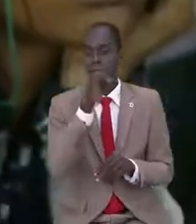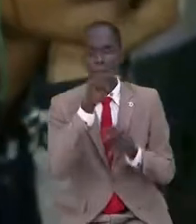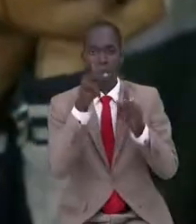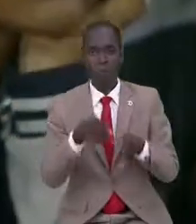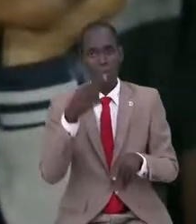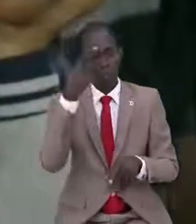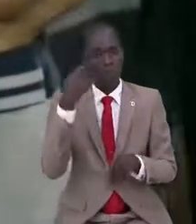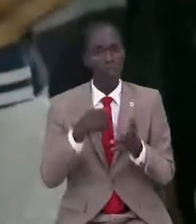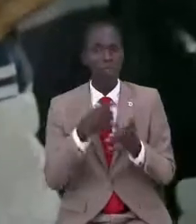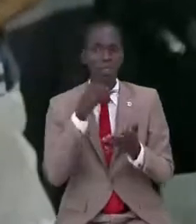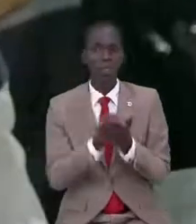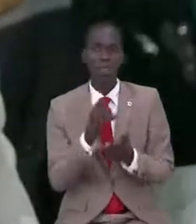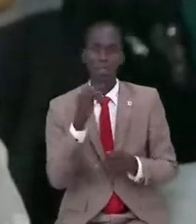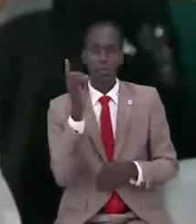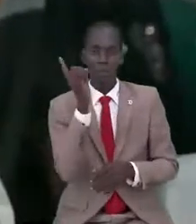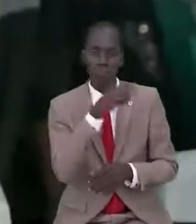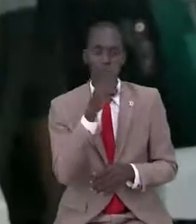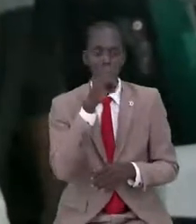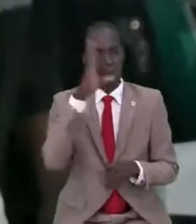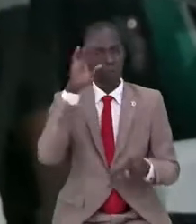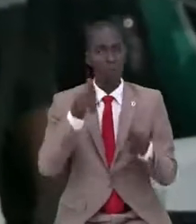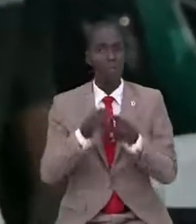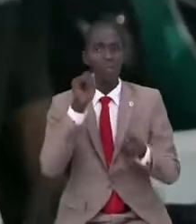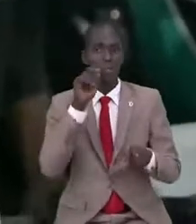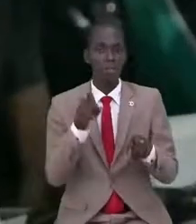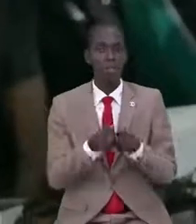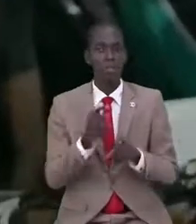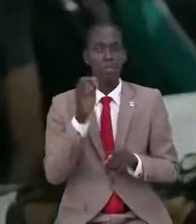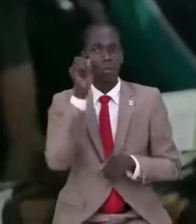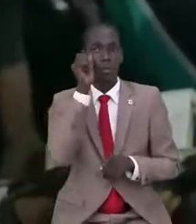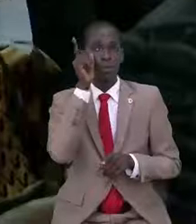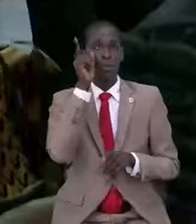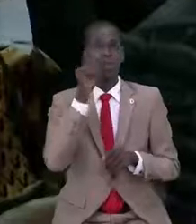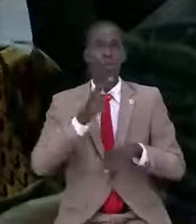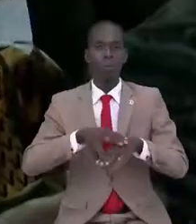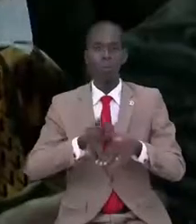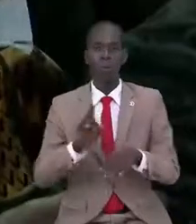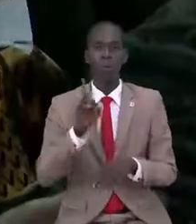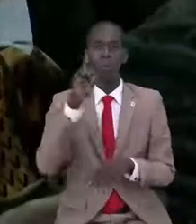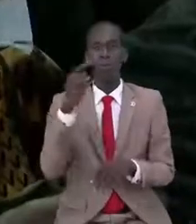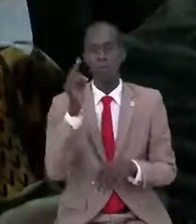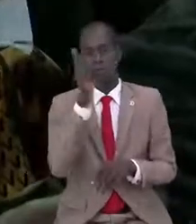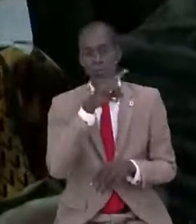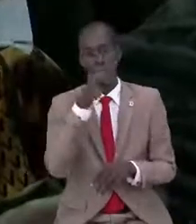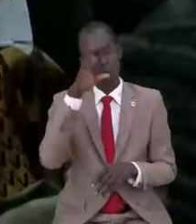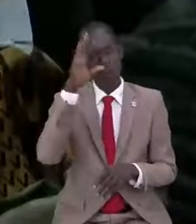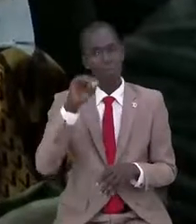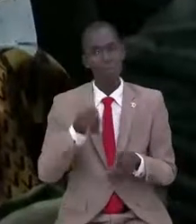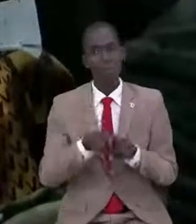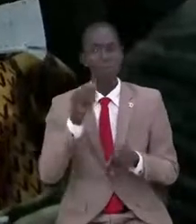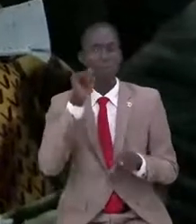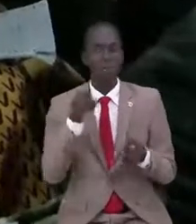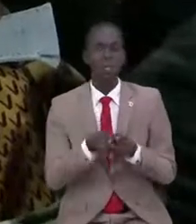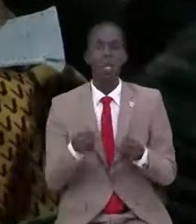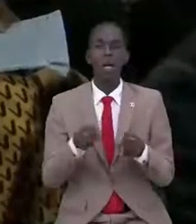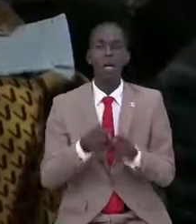fausse sœur. Réveillez les faux frères en tant que ministre de Christ. Voyons la première